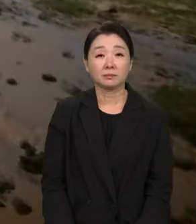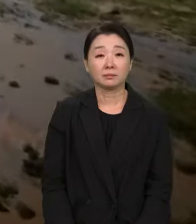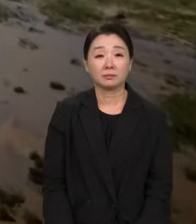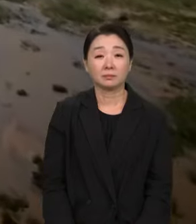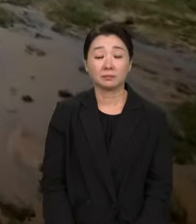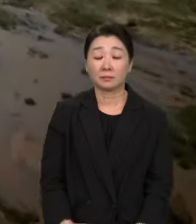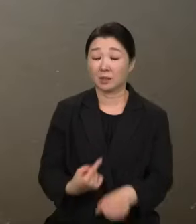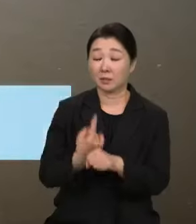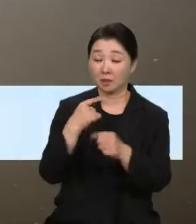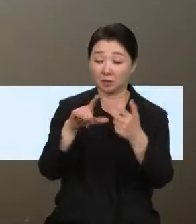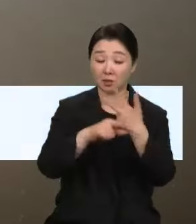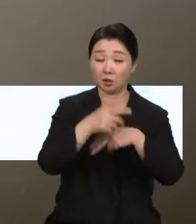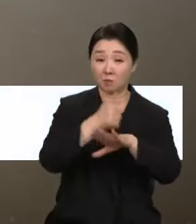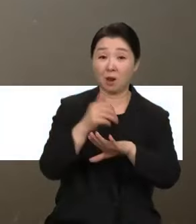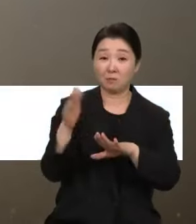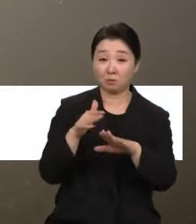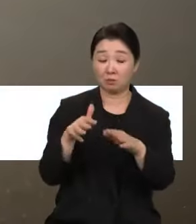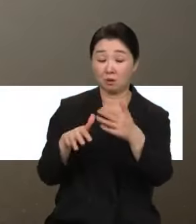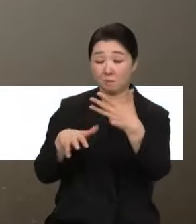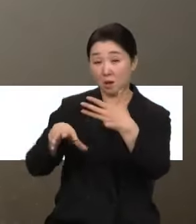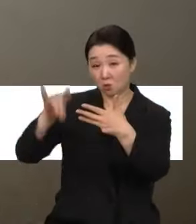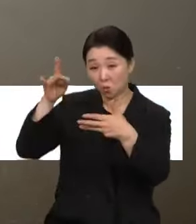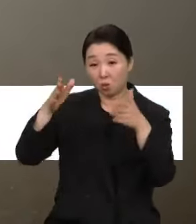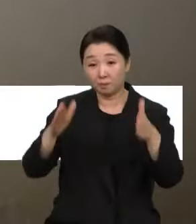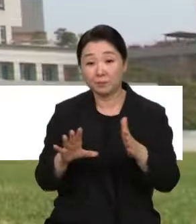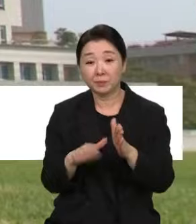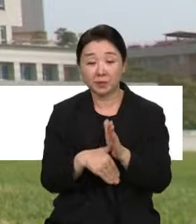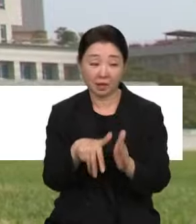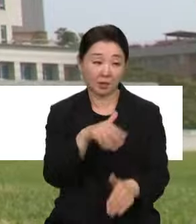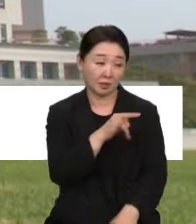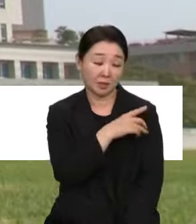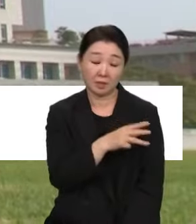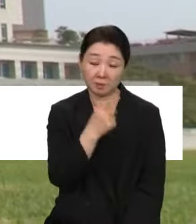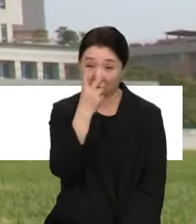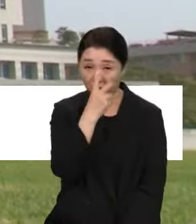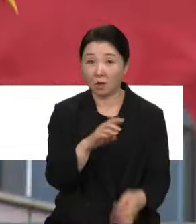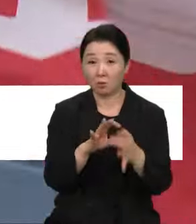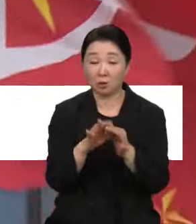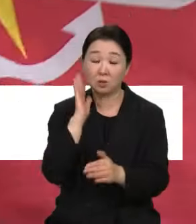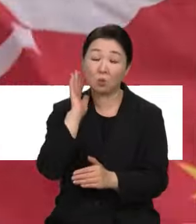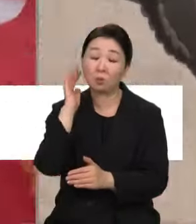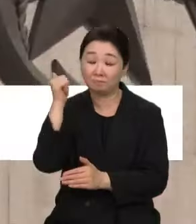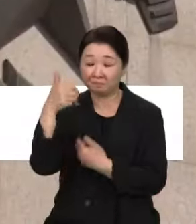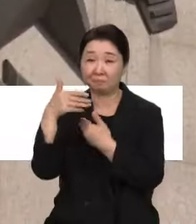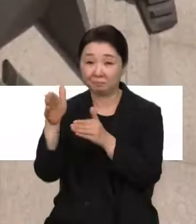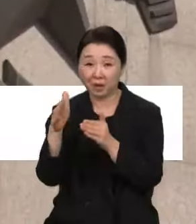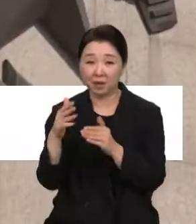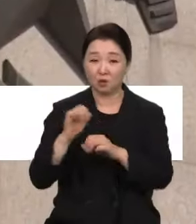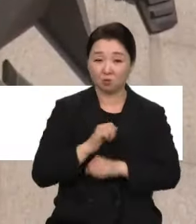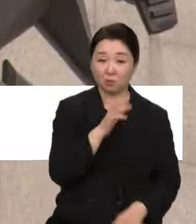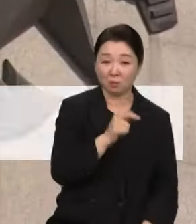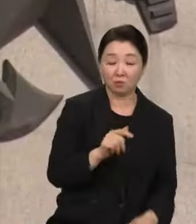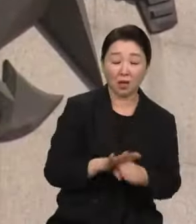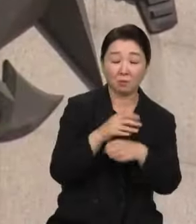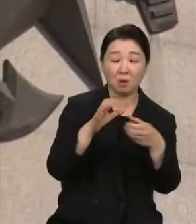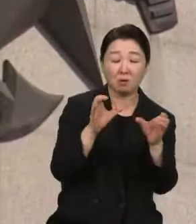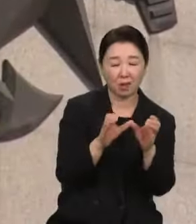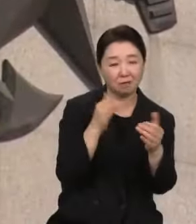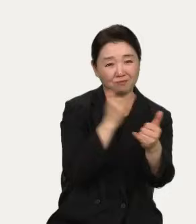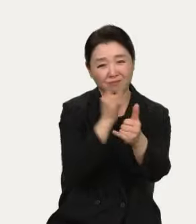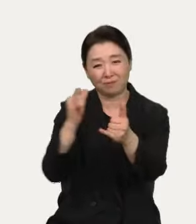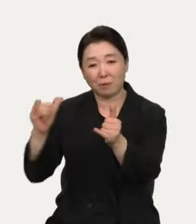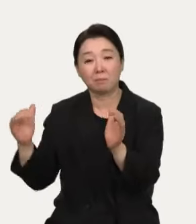지난해 7월 말부터 8월 초 사이 고 최상병 수사를 두고 용산 대통령실과 국방부, 해병대 등 사이에 통화가